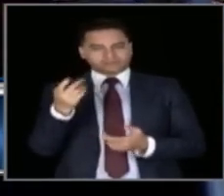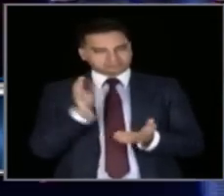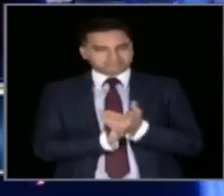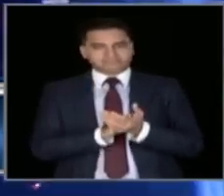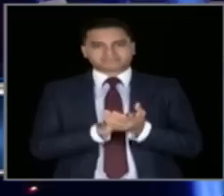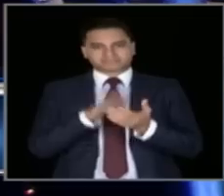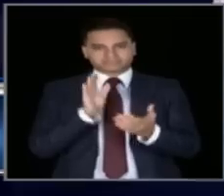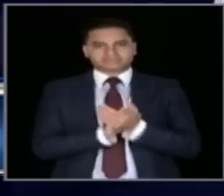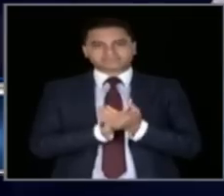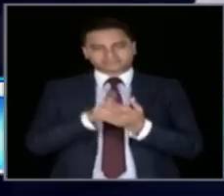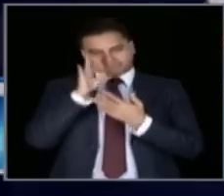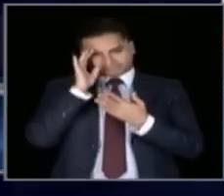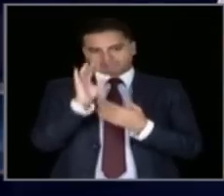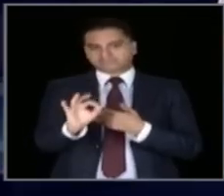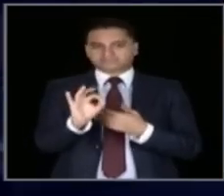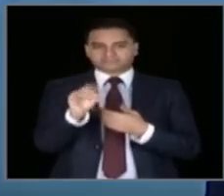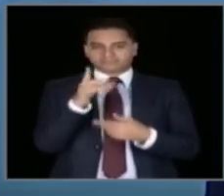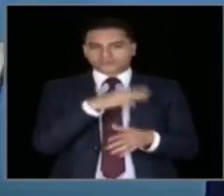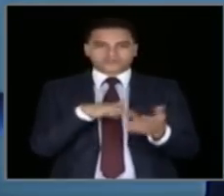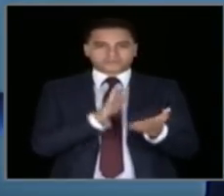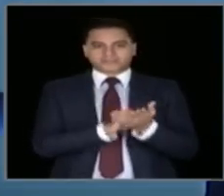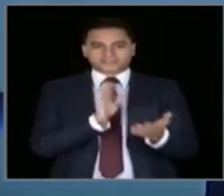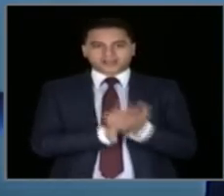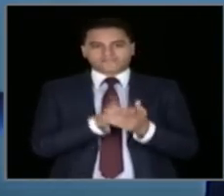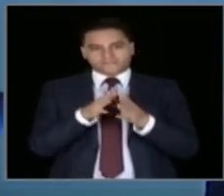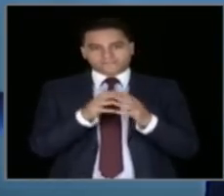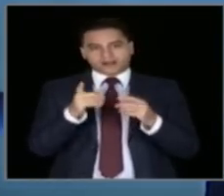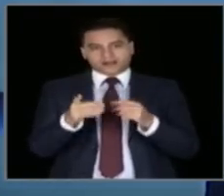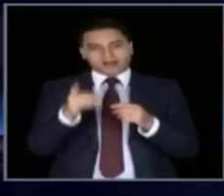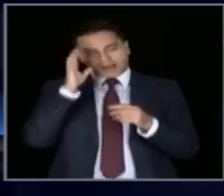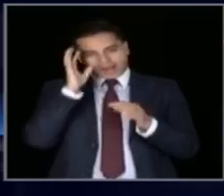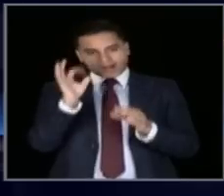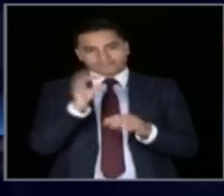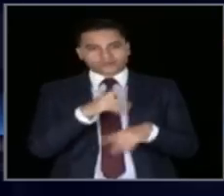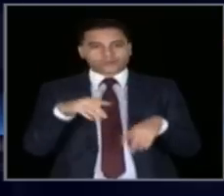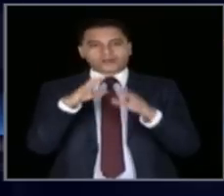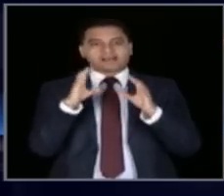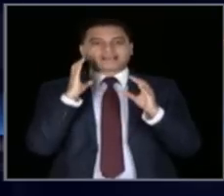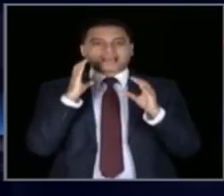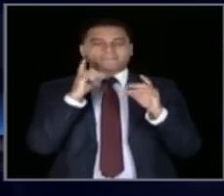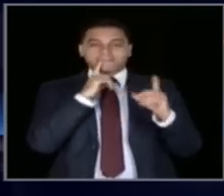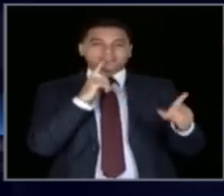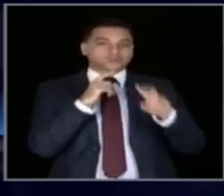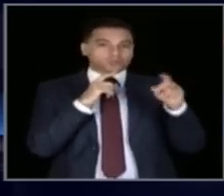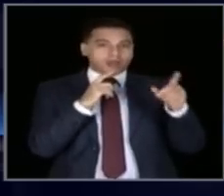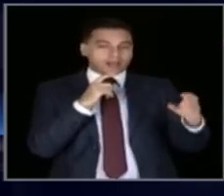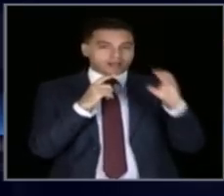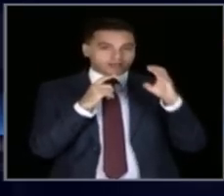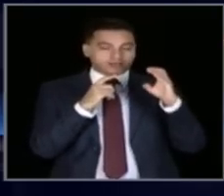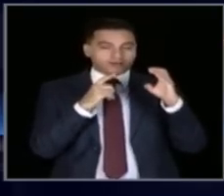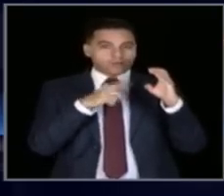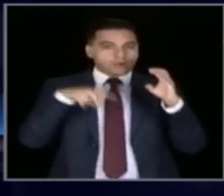شايف المرة دي لما قلت إنجلترا الكل سقف إزاي؟ معناها إيه؟ كانوا عارفين الإجابة، بس السؤال